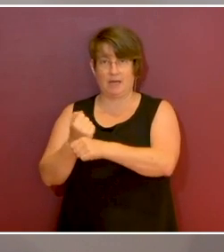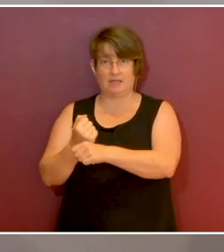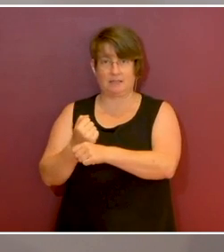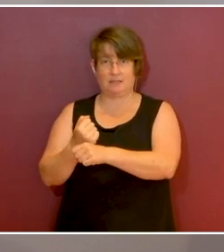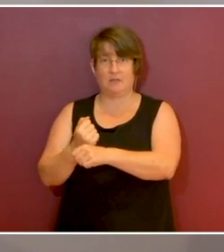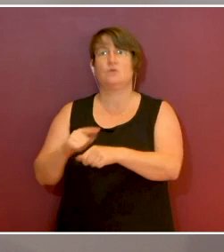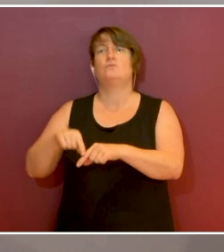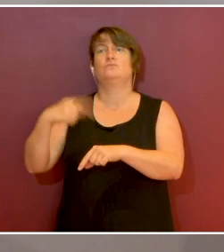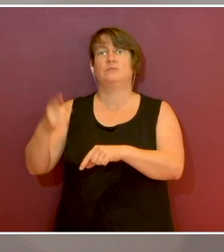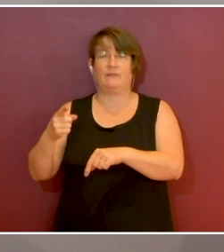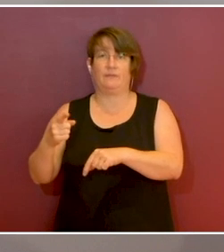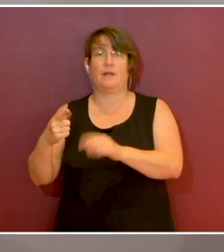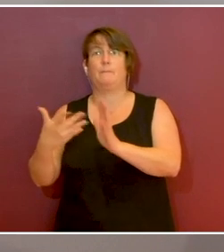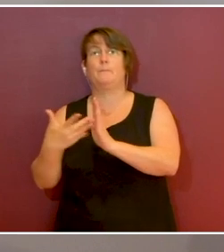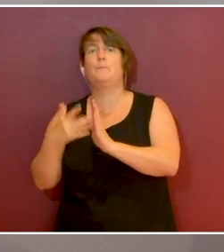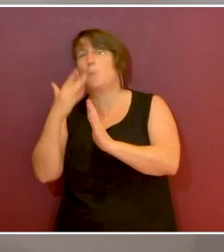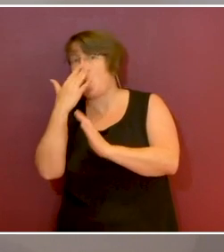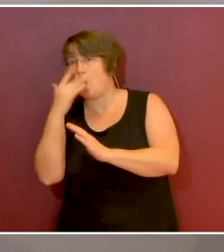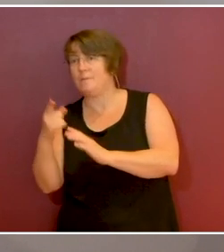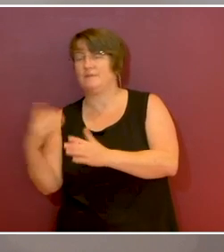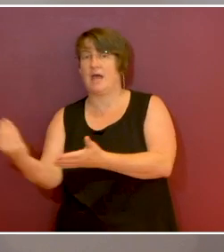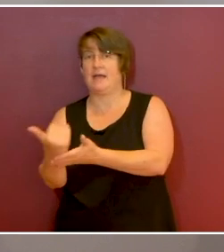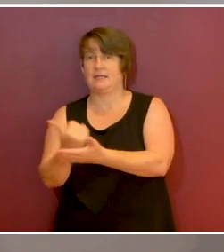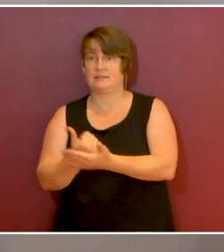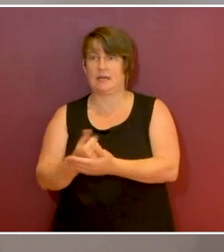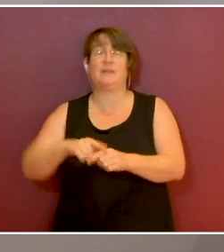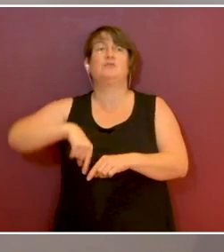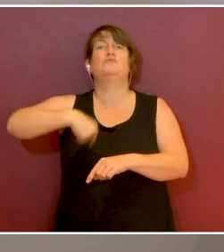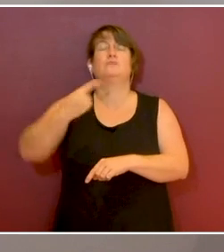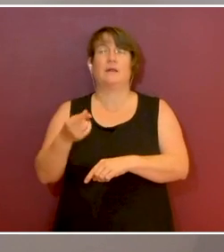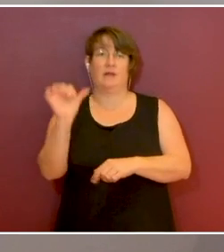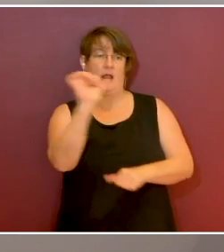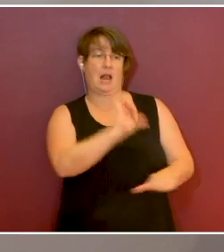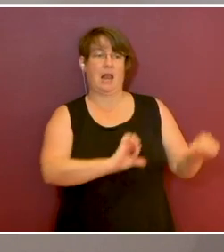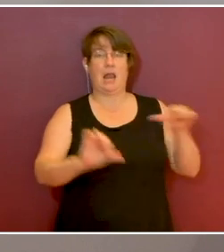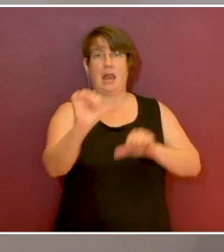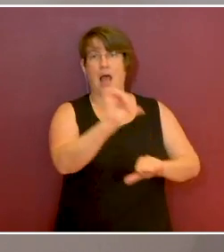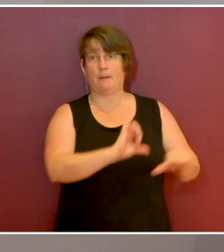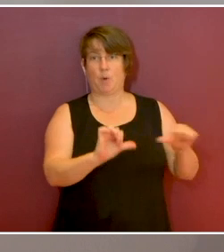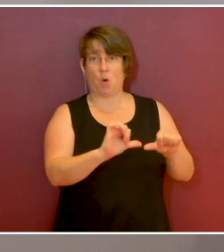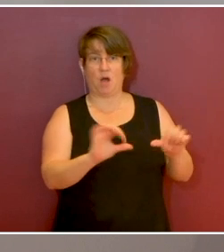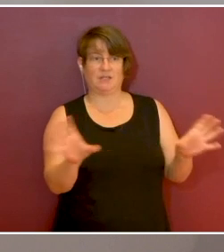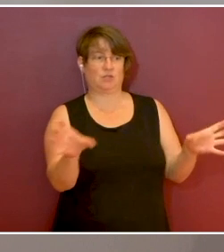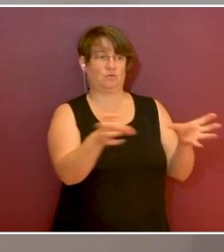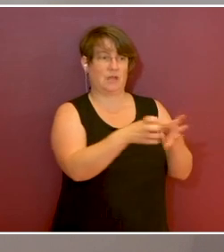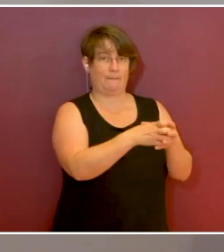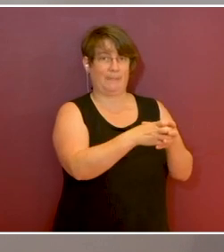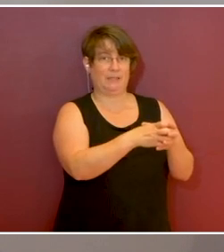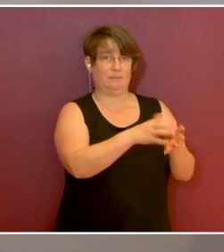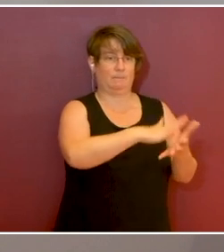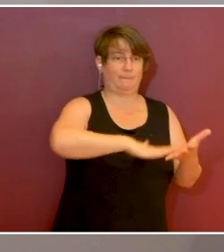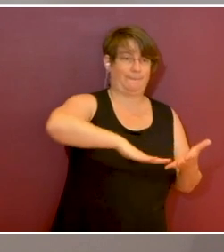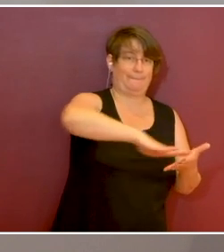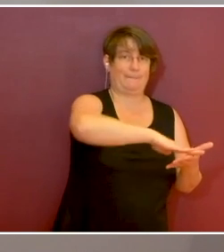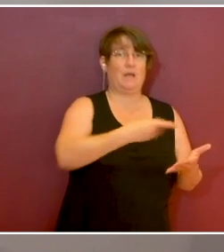haben die eingesammelt und erst im Labor einen Pool daraus gemacht. Das heißt, das hat den Vorteil, dass wir, wenn